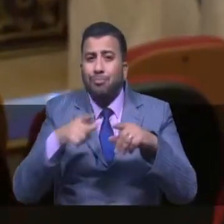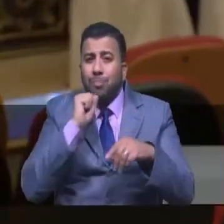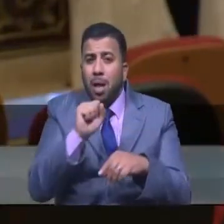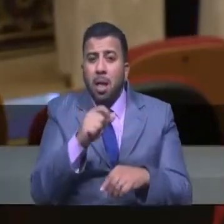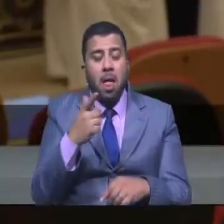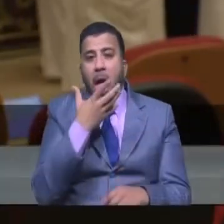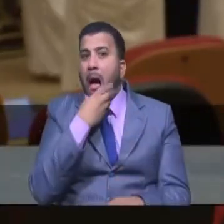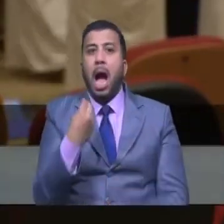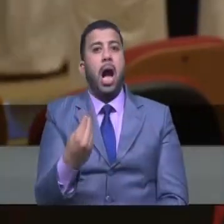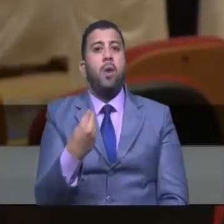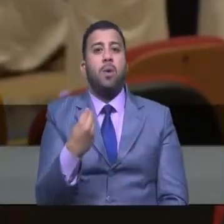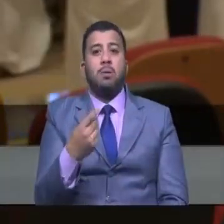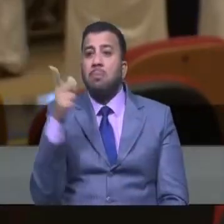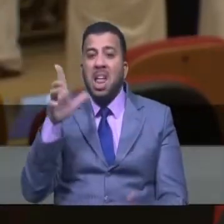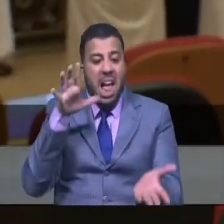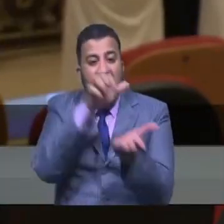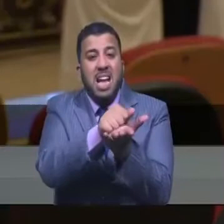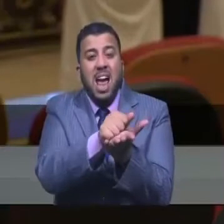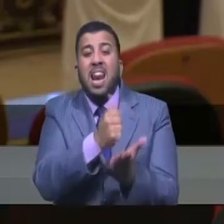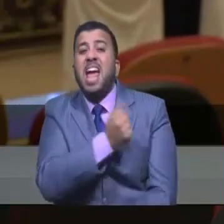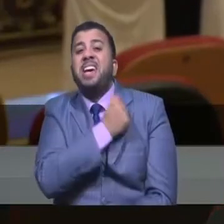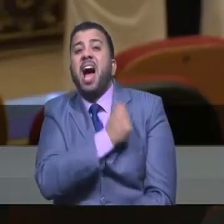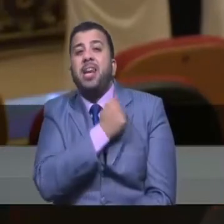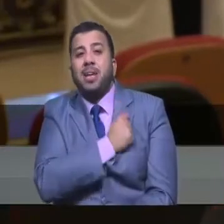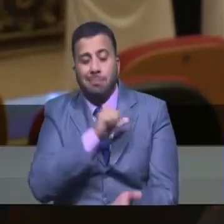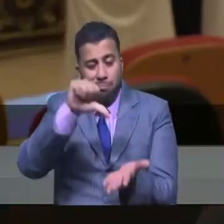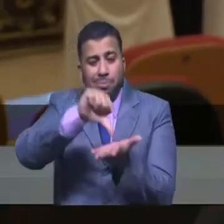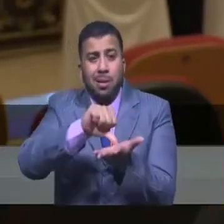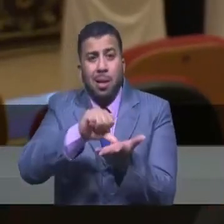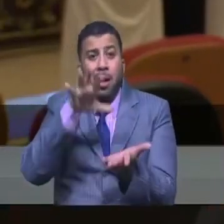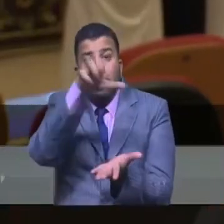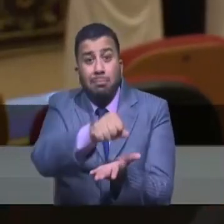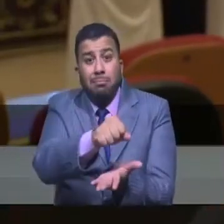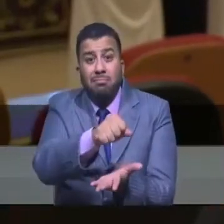جدا حلوة، بس الاحتلال الإيراني طبعا هدم كثير من